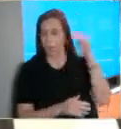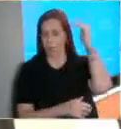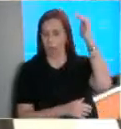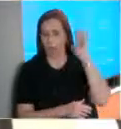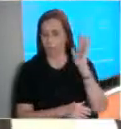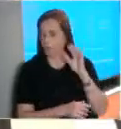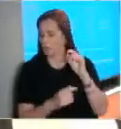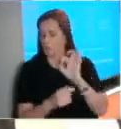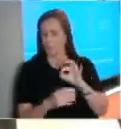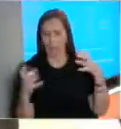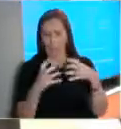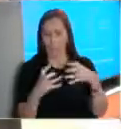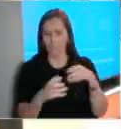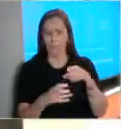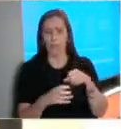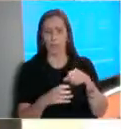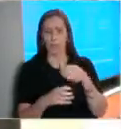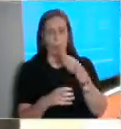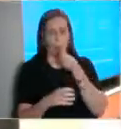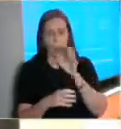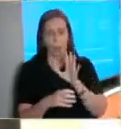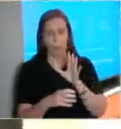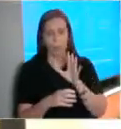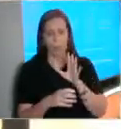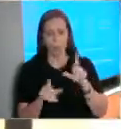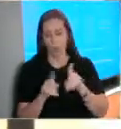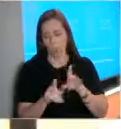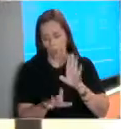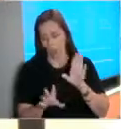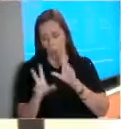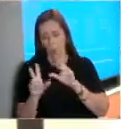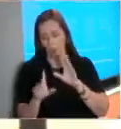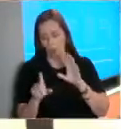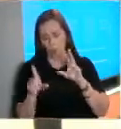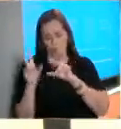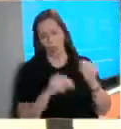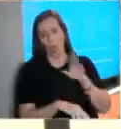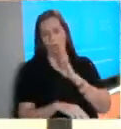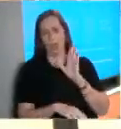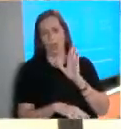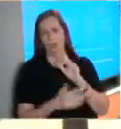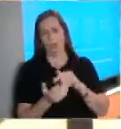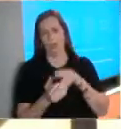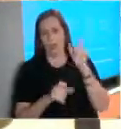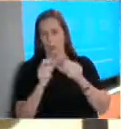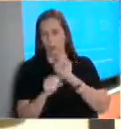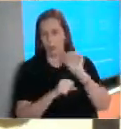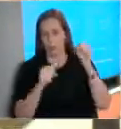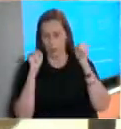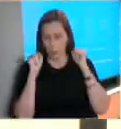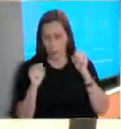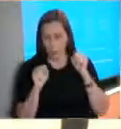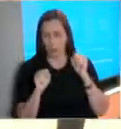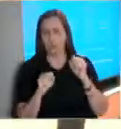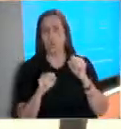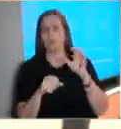גנץ, מבחינת העם הם אוכלים את אותו קש, בסדר? אתה רואה שהחבר'ה כאן מתלוננים על הביטוח לאומי,